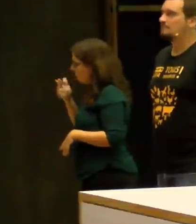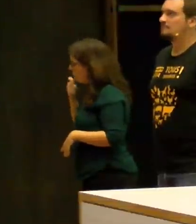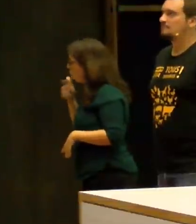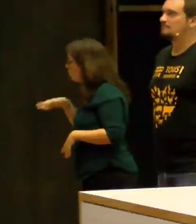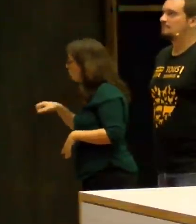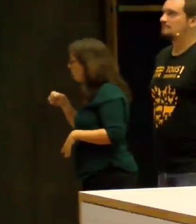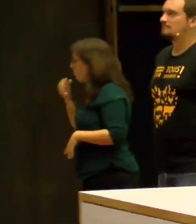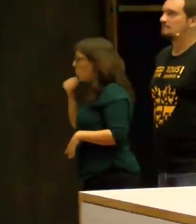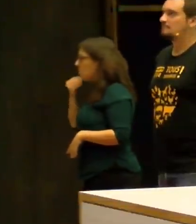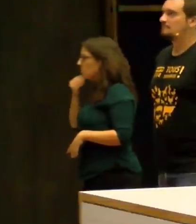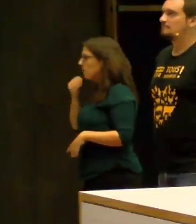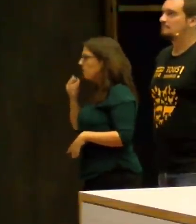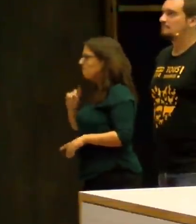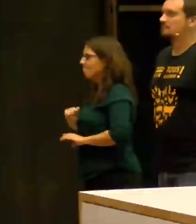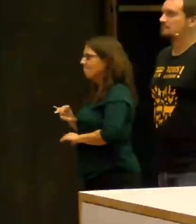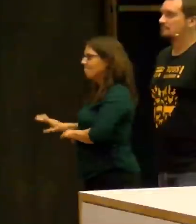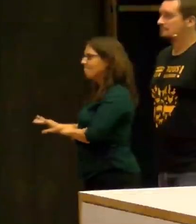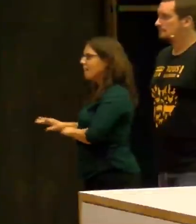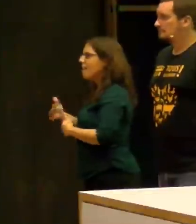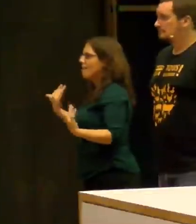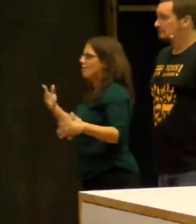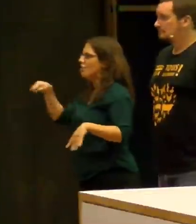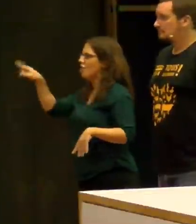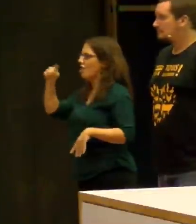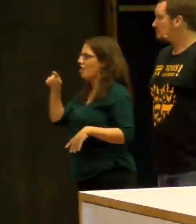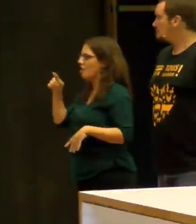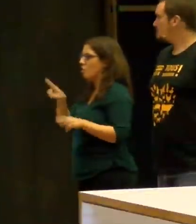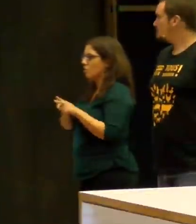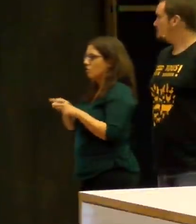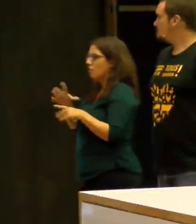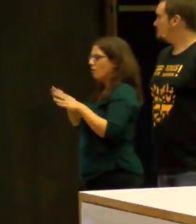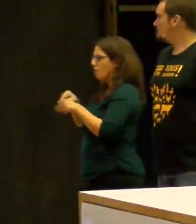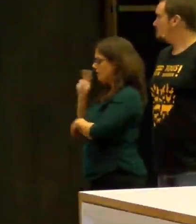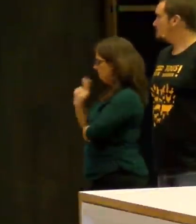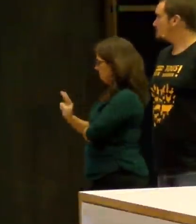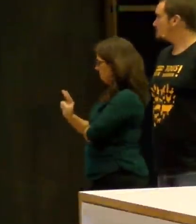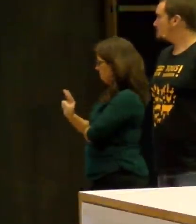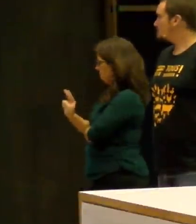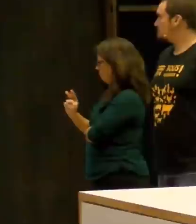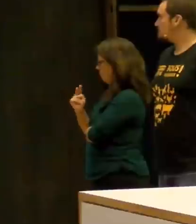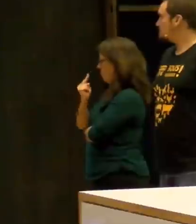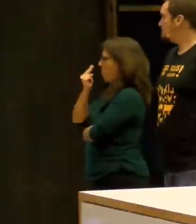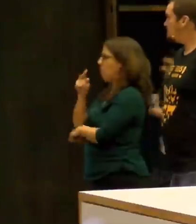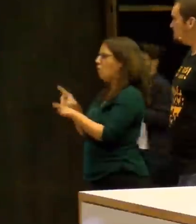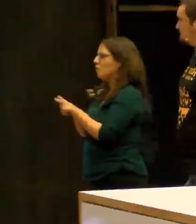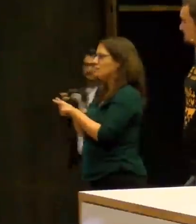tout simplement, déjà là, vous commencez à questionner même votre entourage. Donc voilà, on essaye